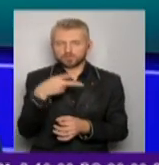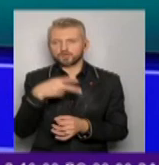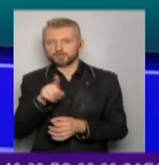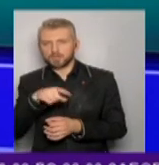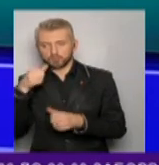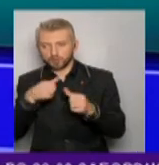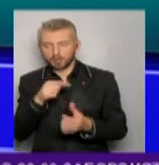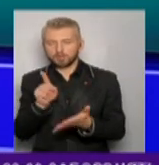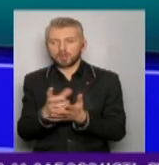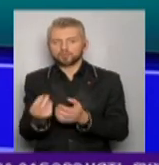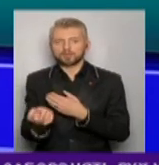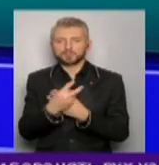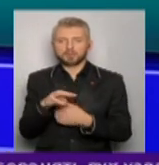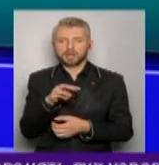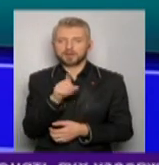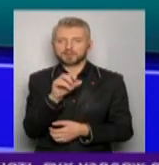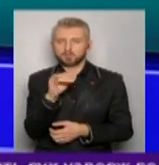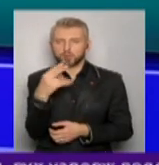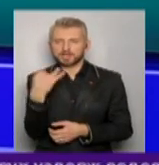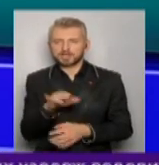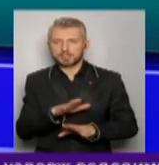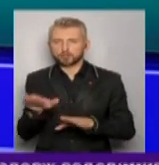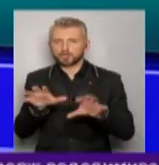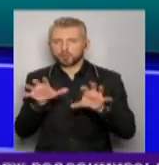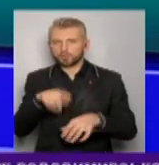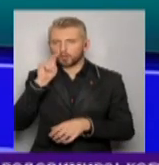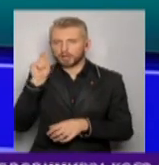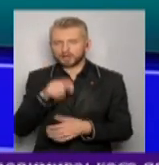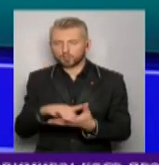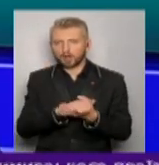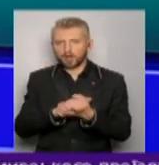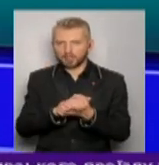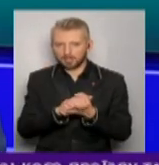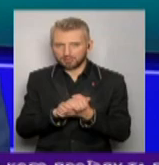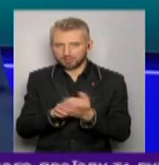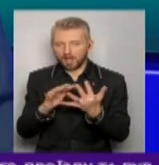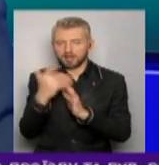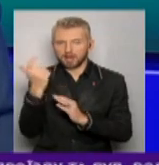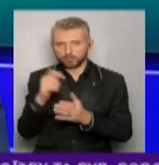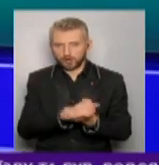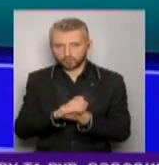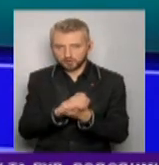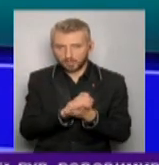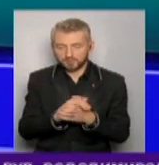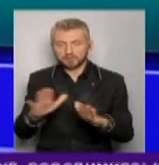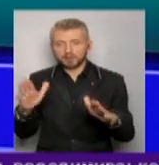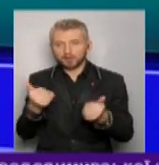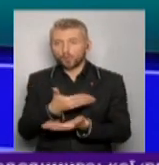до нас Мар'ян Заблоцький, заступник голови Української аграрної асоціації. Закликаю і вас долучатися, шановні